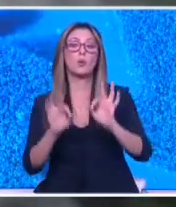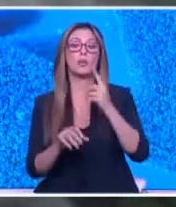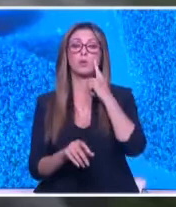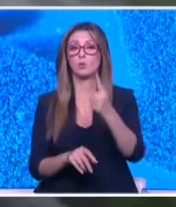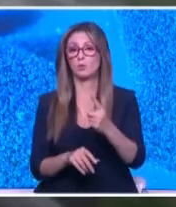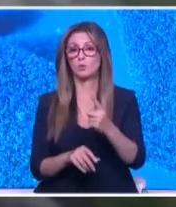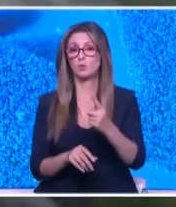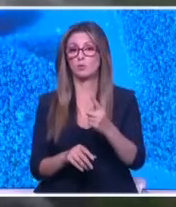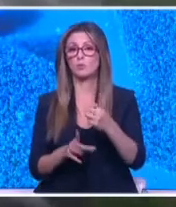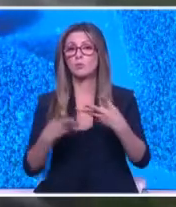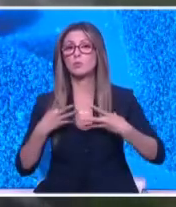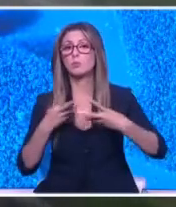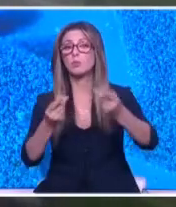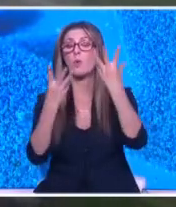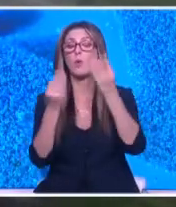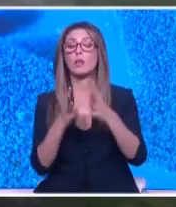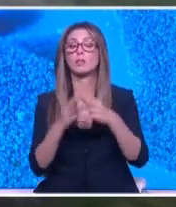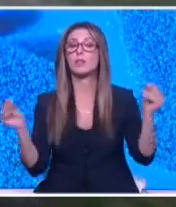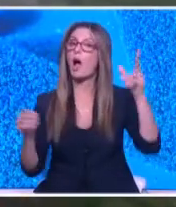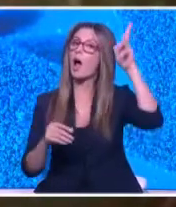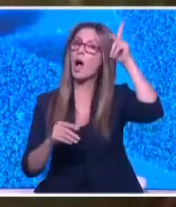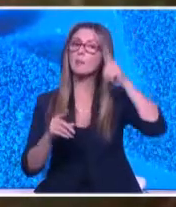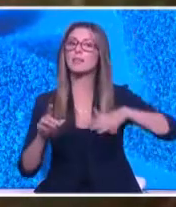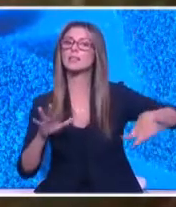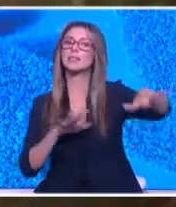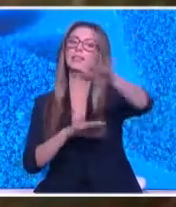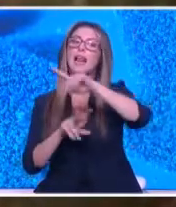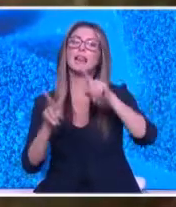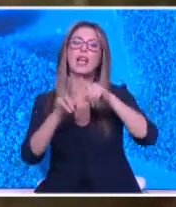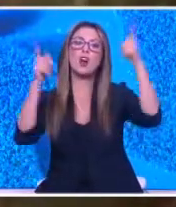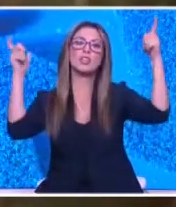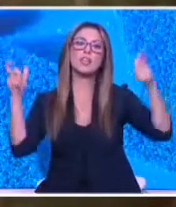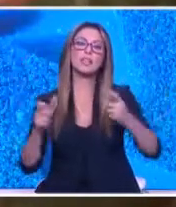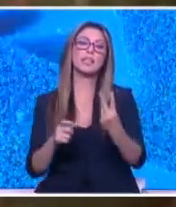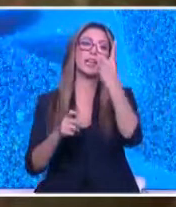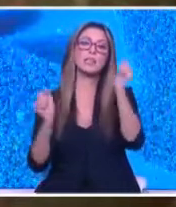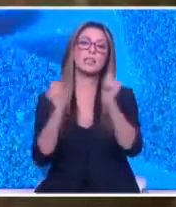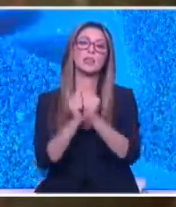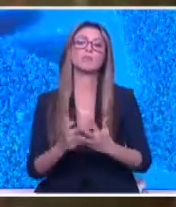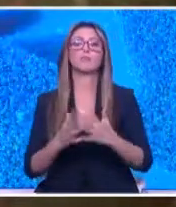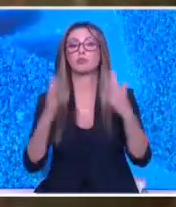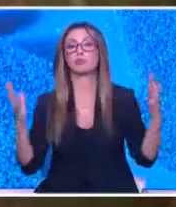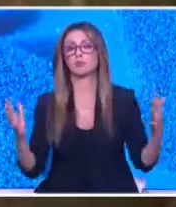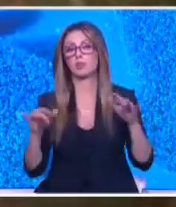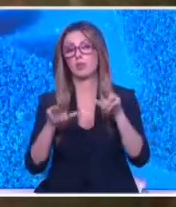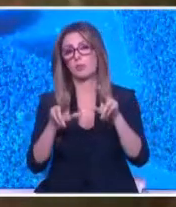geçti. Yok olan alanın büyüklüğü Amerika Birleşik Devletleri'ndeki New York kentinin 7 katı büyüklüğünde.